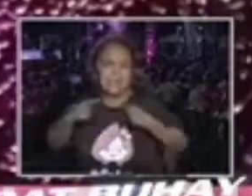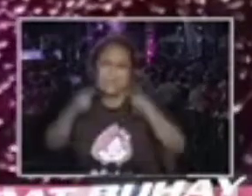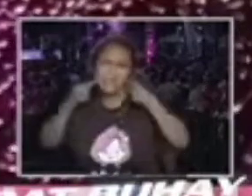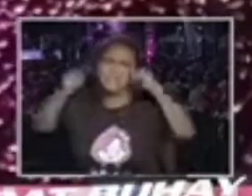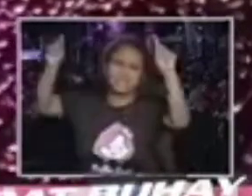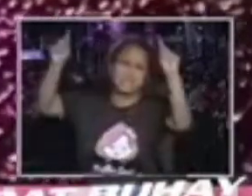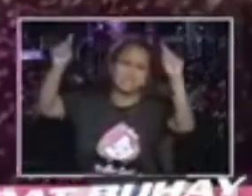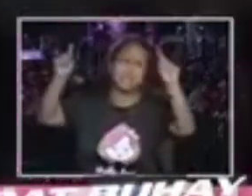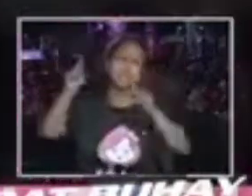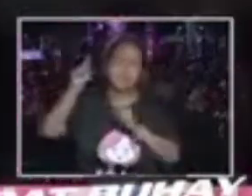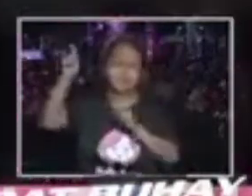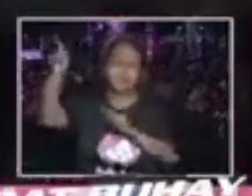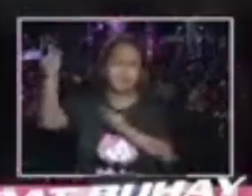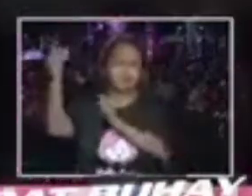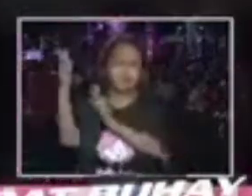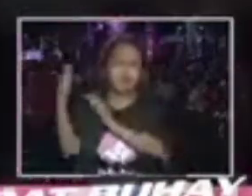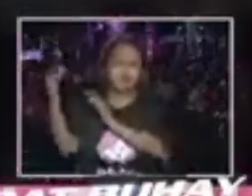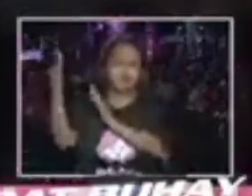tagumpay na nag-aabang.